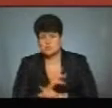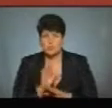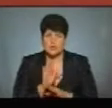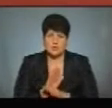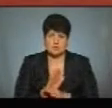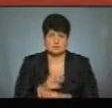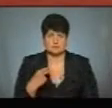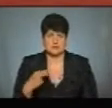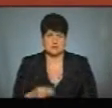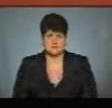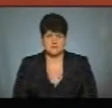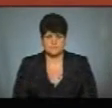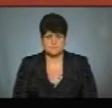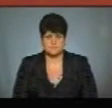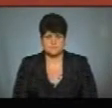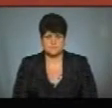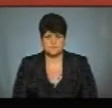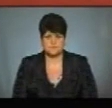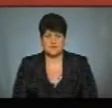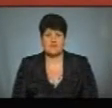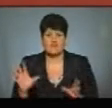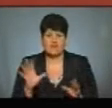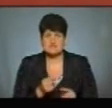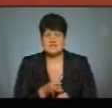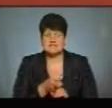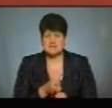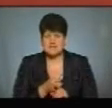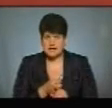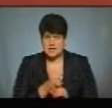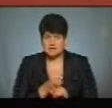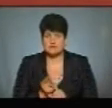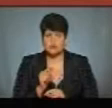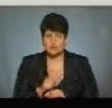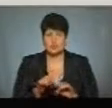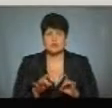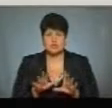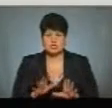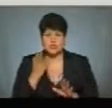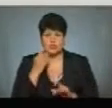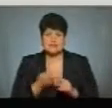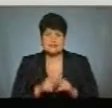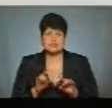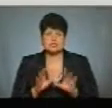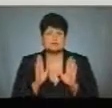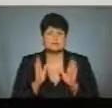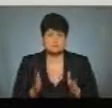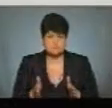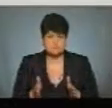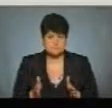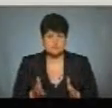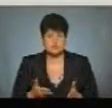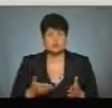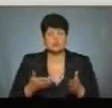указу чинного президента? Ну, власне, все залежить, коли, по-перше, це рішення буде винесене, тобто